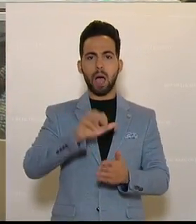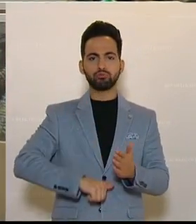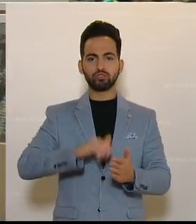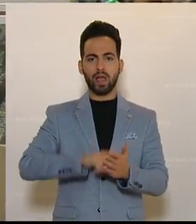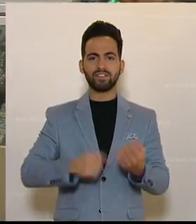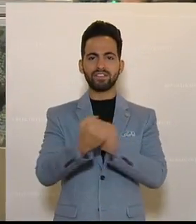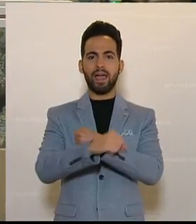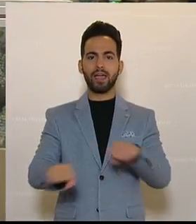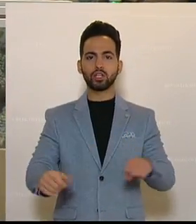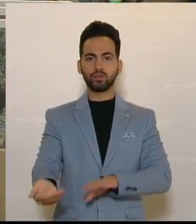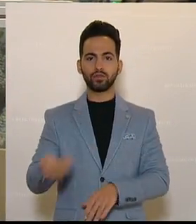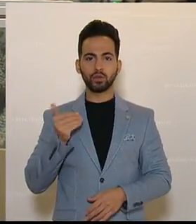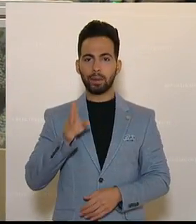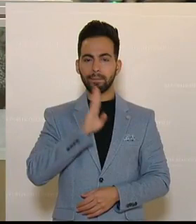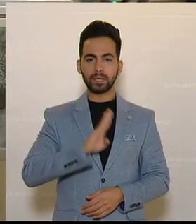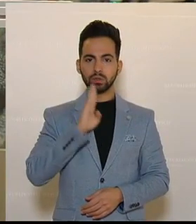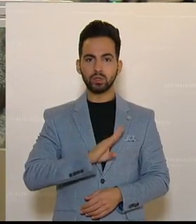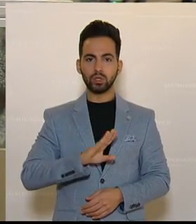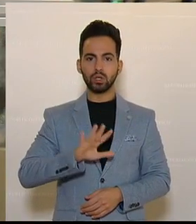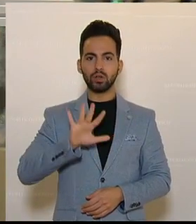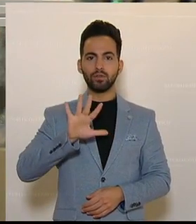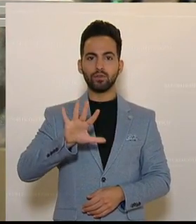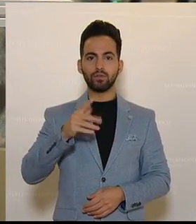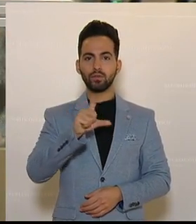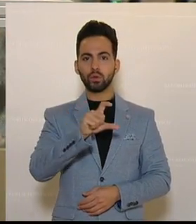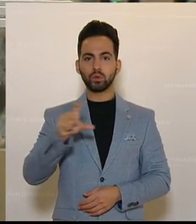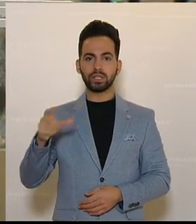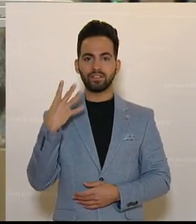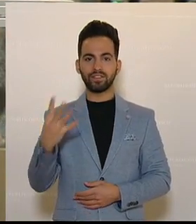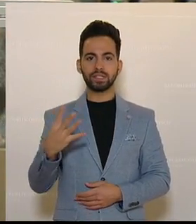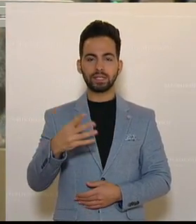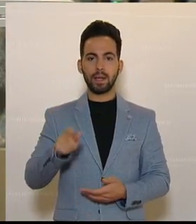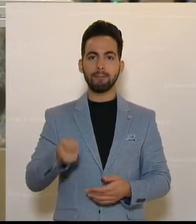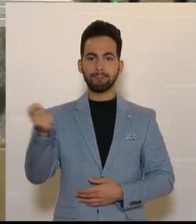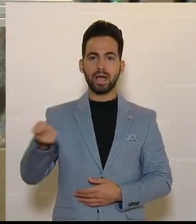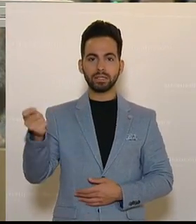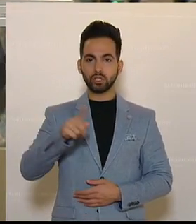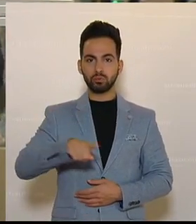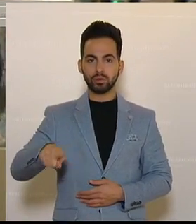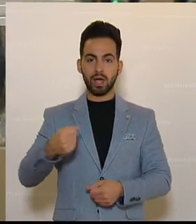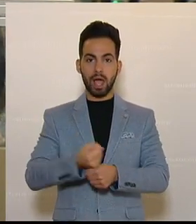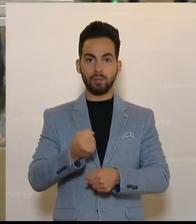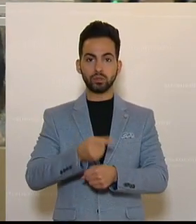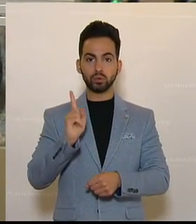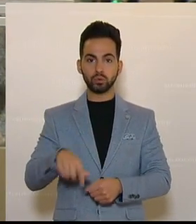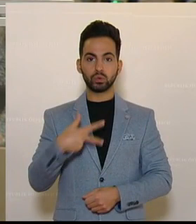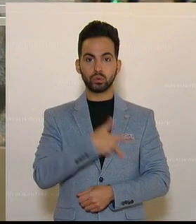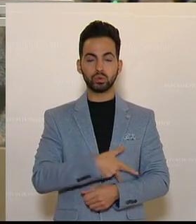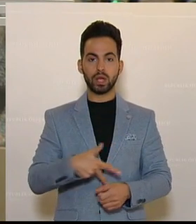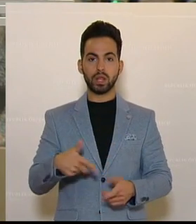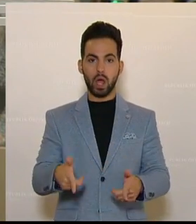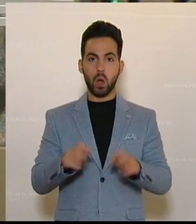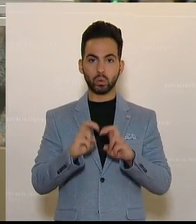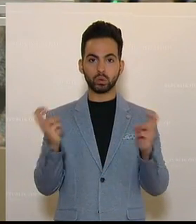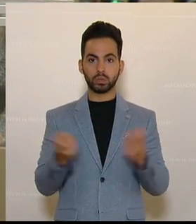Abschlagsfreiheit von Frühpensionen bei 540 Beitragsmonaten ist im Arbeits- und Sozialausschuss